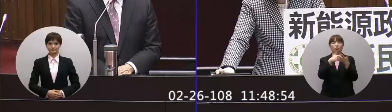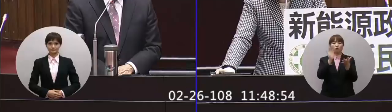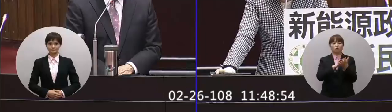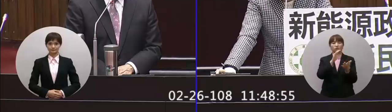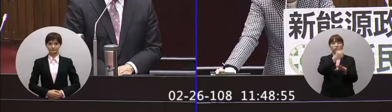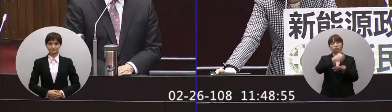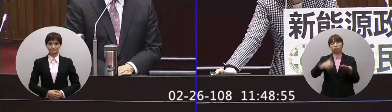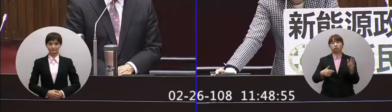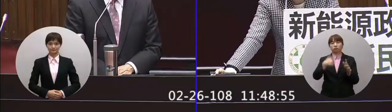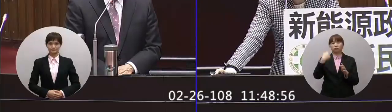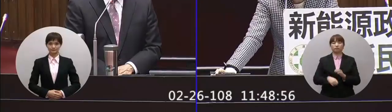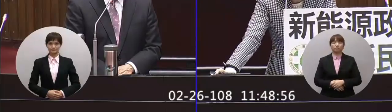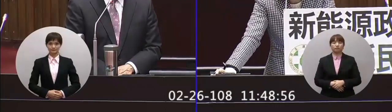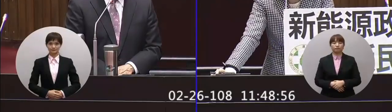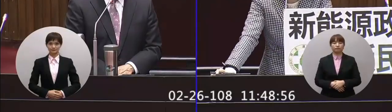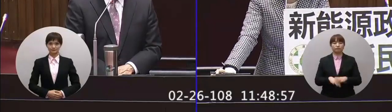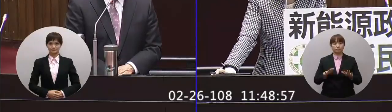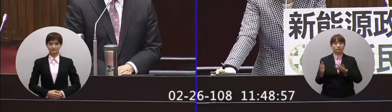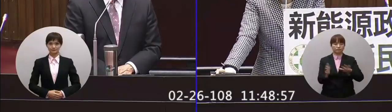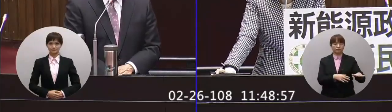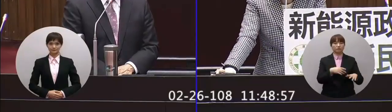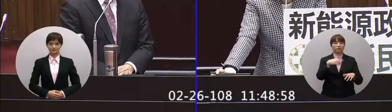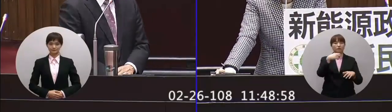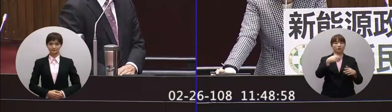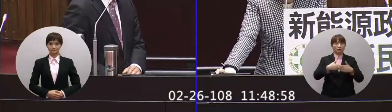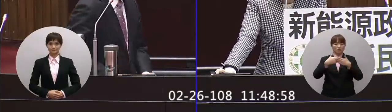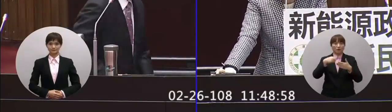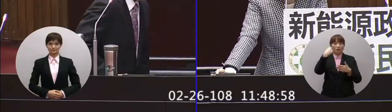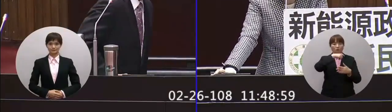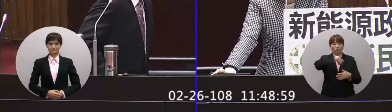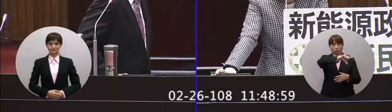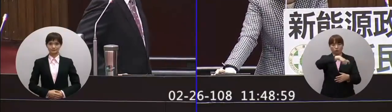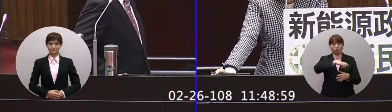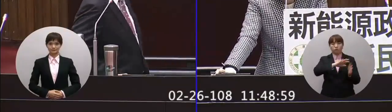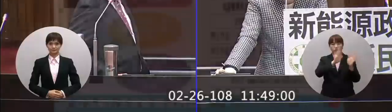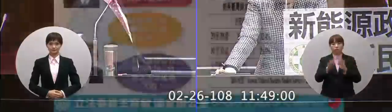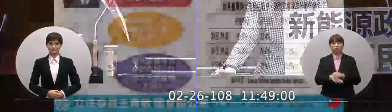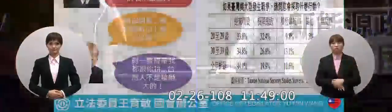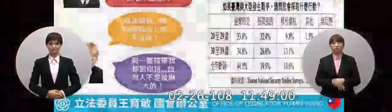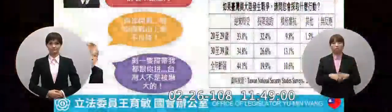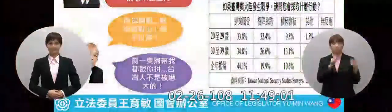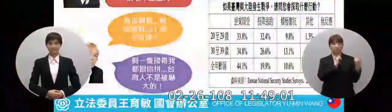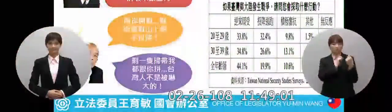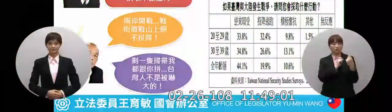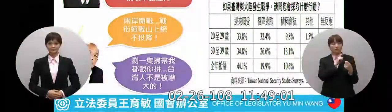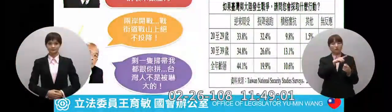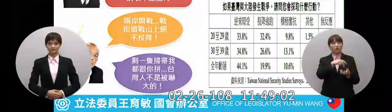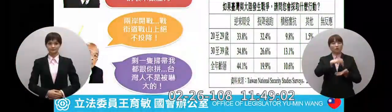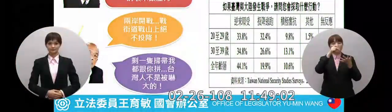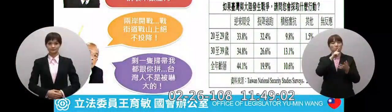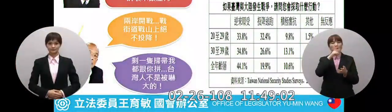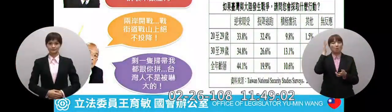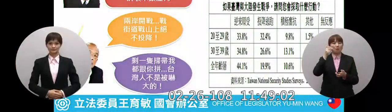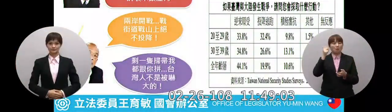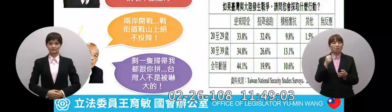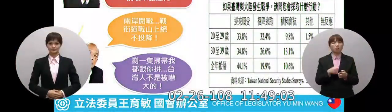接下来我要讲的是有关于两岸的部分。两岸的部分，院长你最近讲的慷慨激